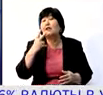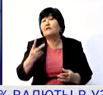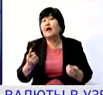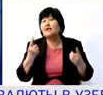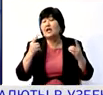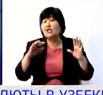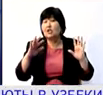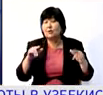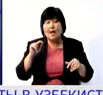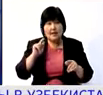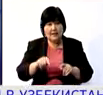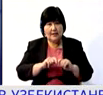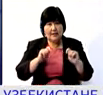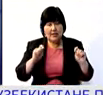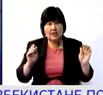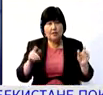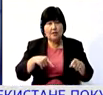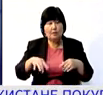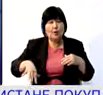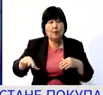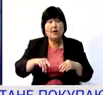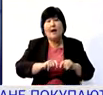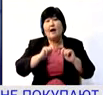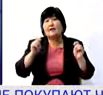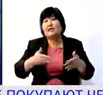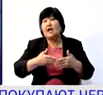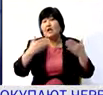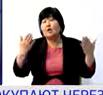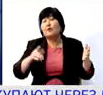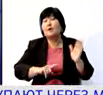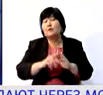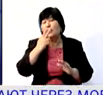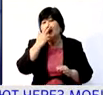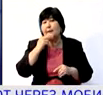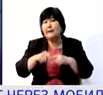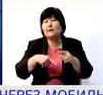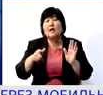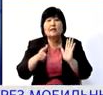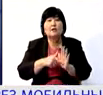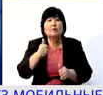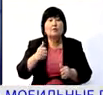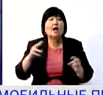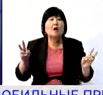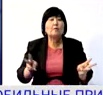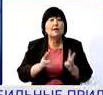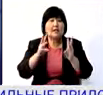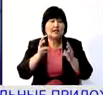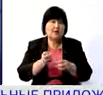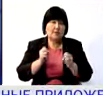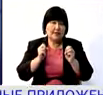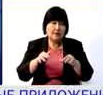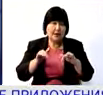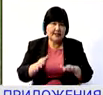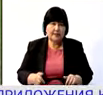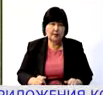значимых события. Здесь открыта мини-футбольная площадка под открытым небом и прошел традиционный 7-й конкурс по пожарной безопасности.